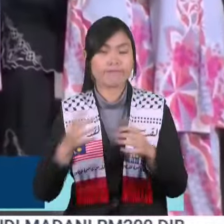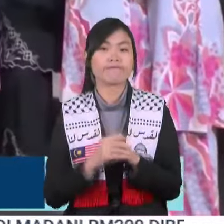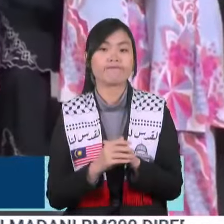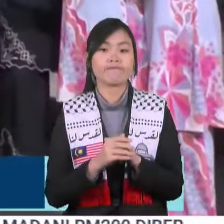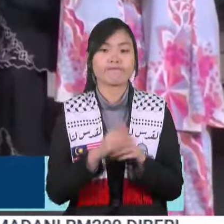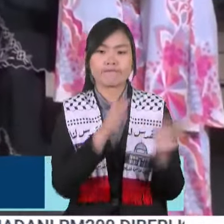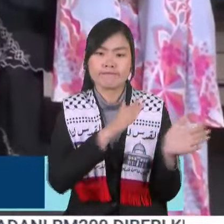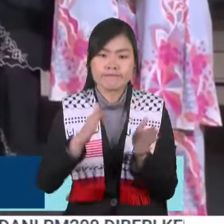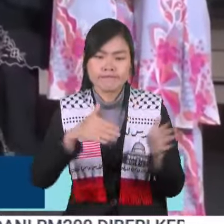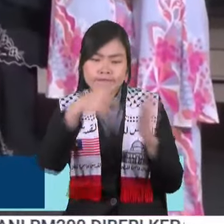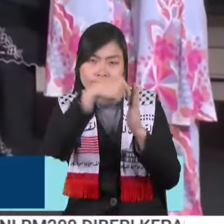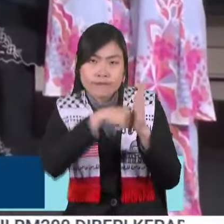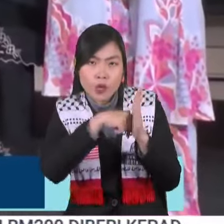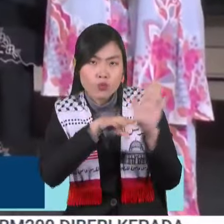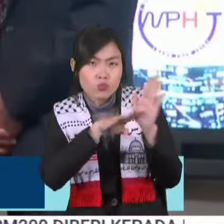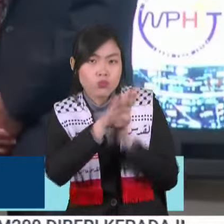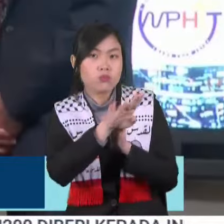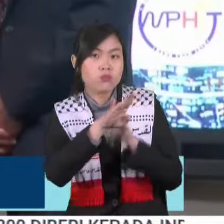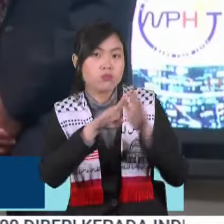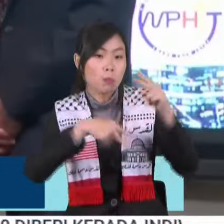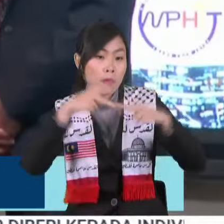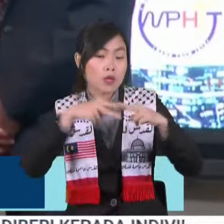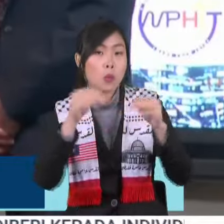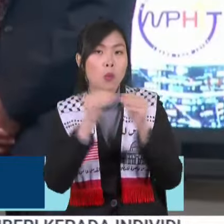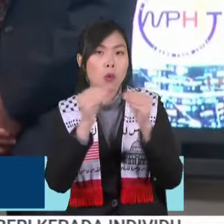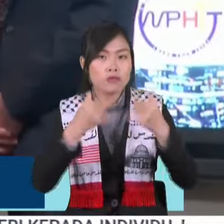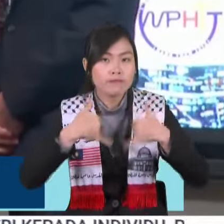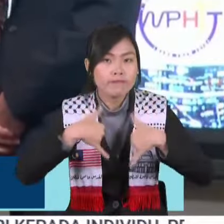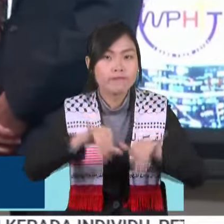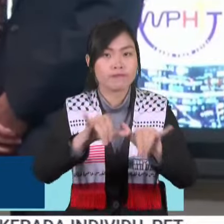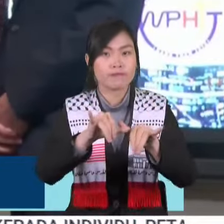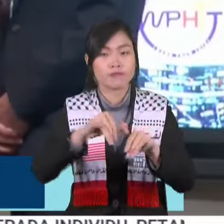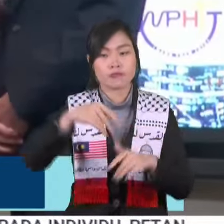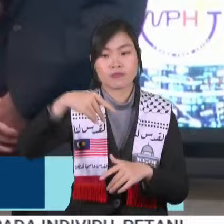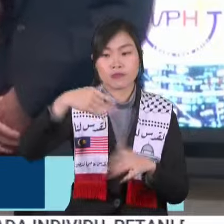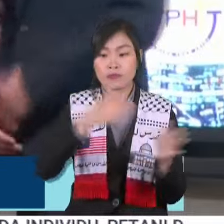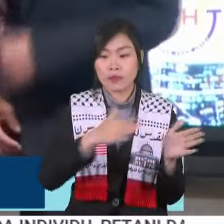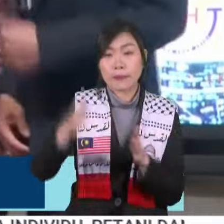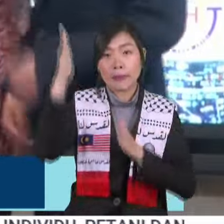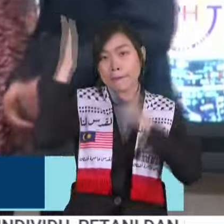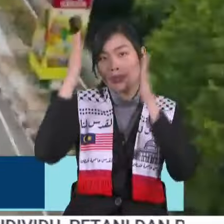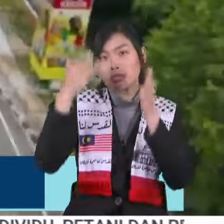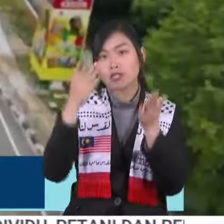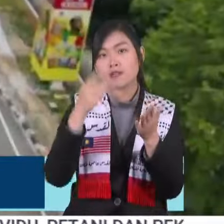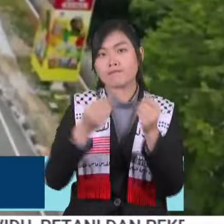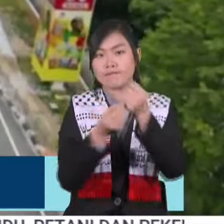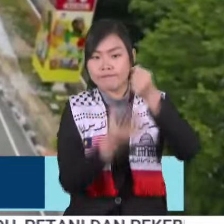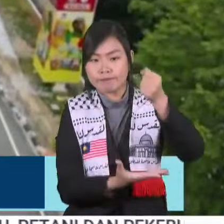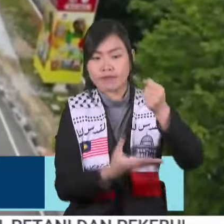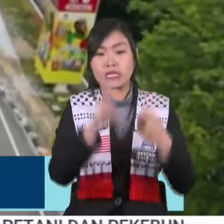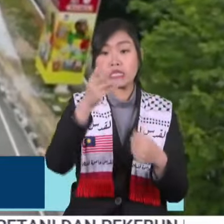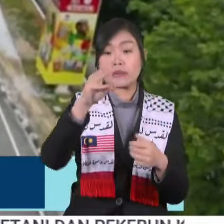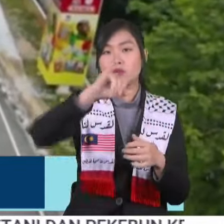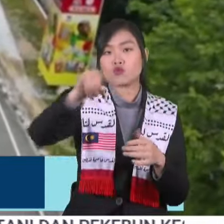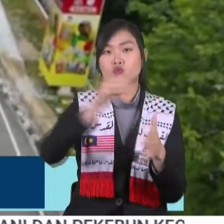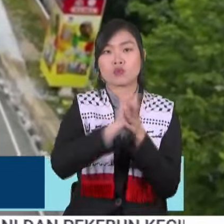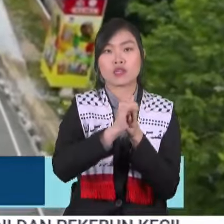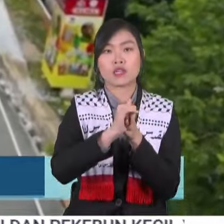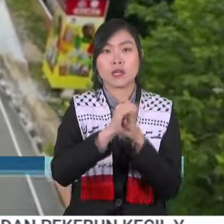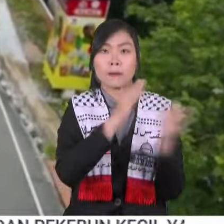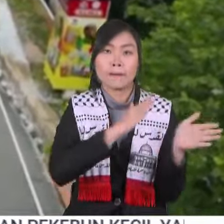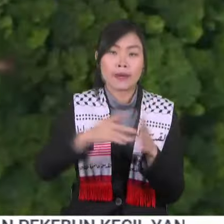Pelan terperinci dalam memacu pembangunan lebih mampan. Ke arah itu, Plan Malaysia memperuntukkan RM16 juta bagi